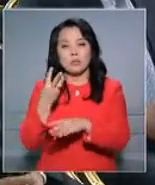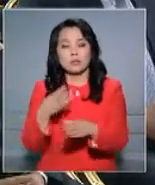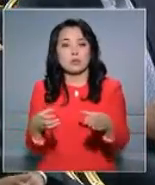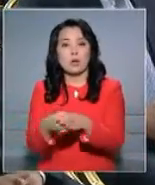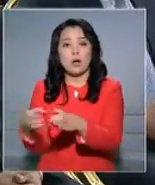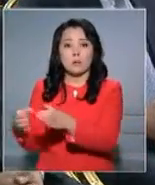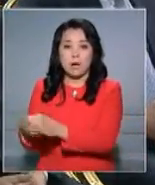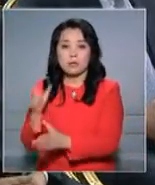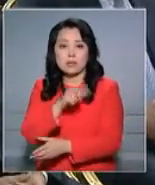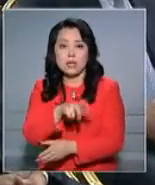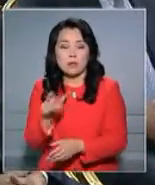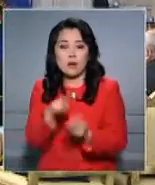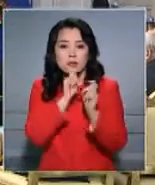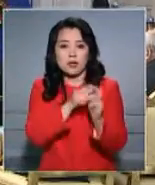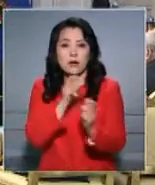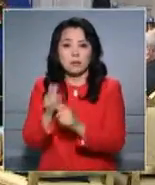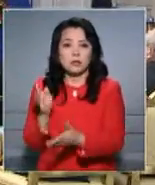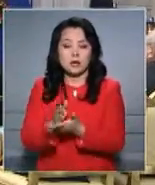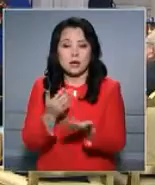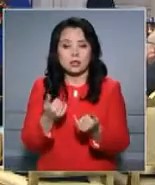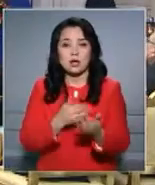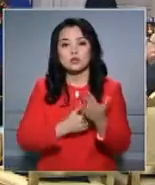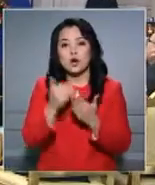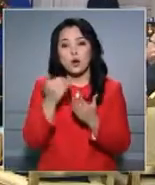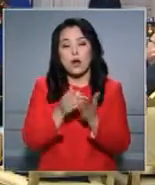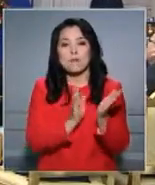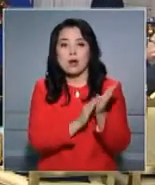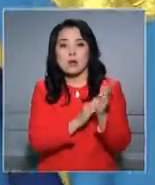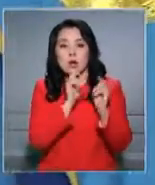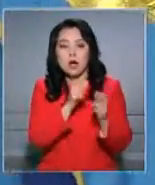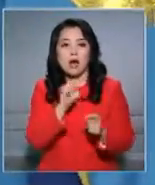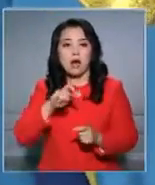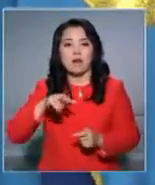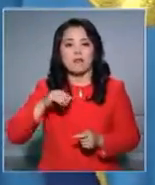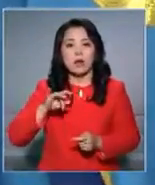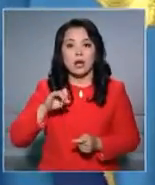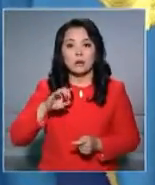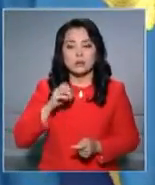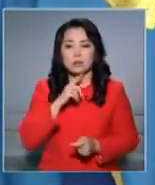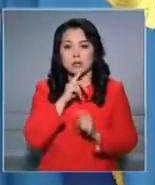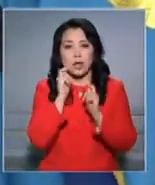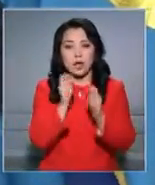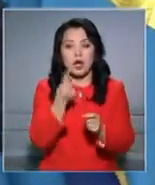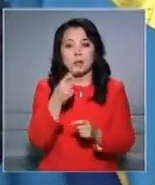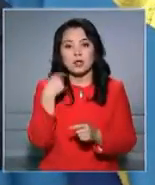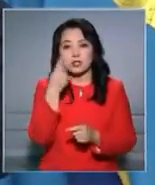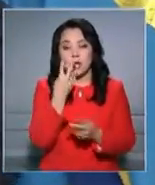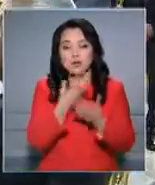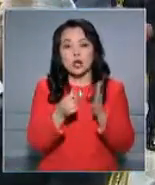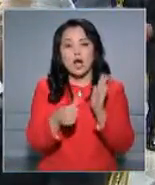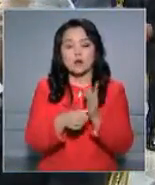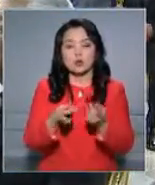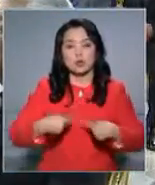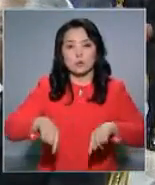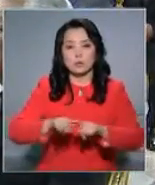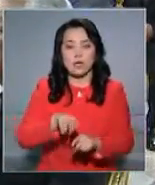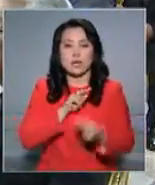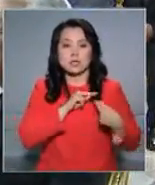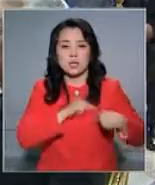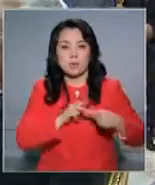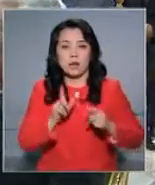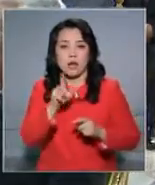етті. Ғылым саласындағы ең жоғары марапат Әл-Фараби атындағы сыйлық бір жеке және алты ұжымдық еңбек иегерлеріне